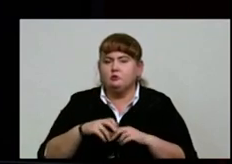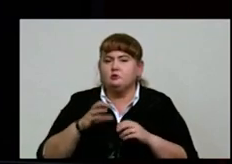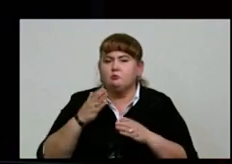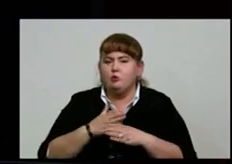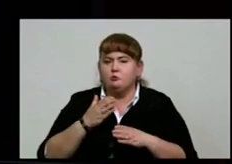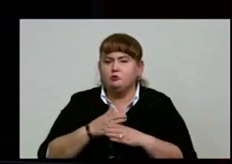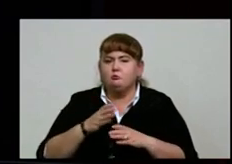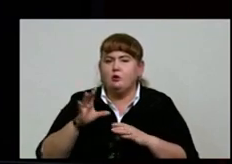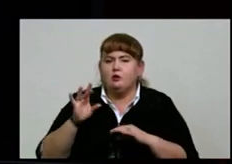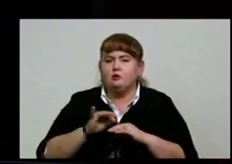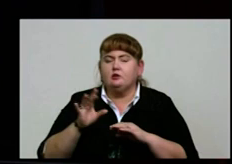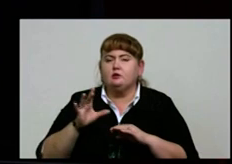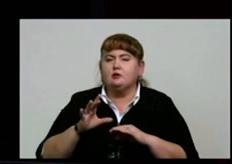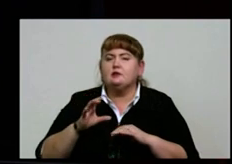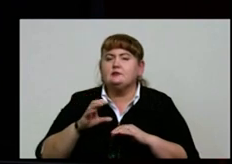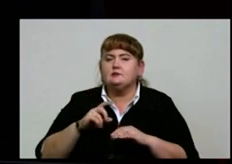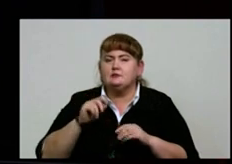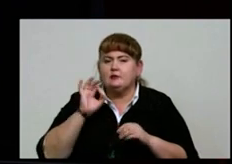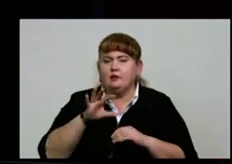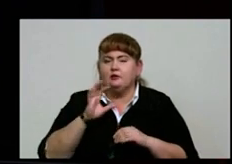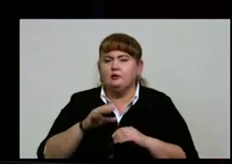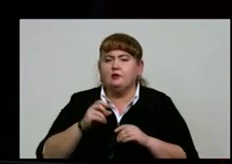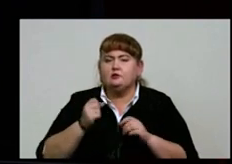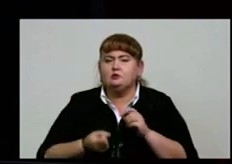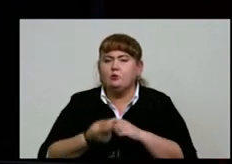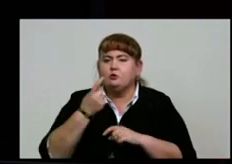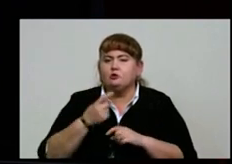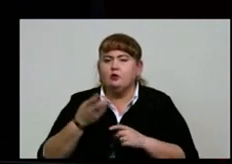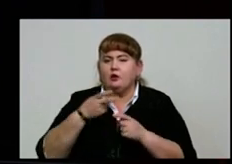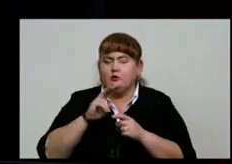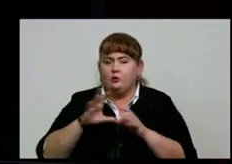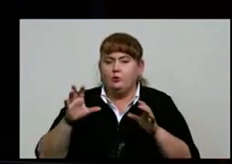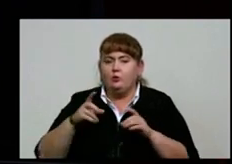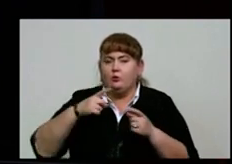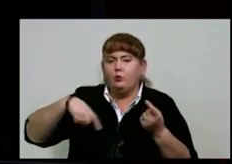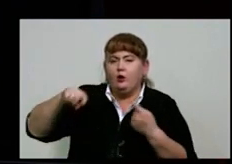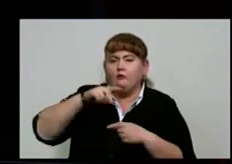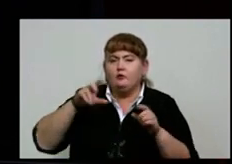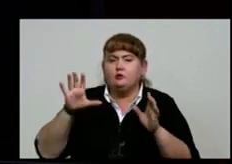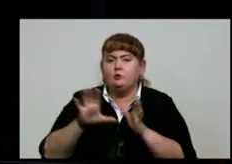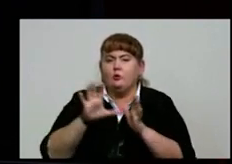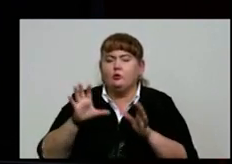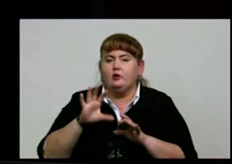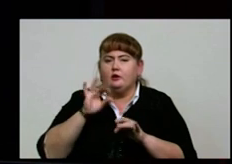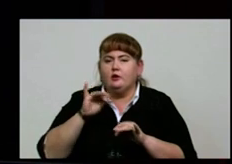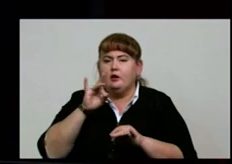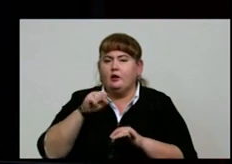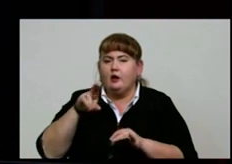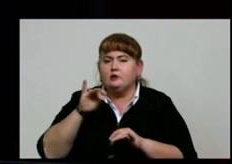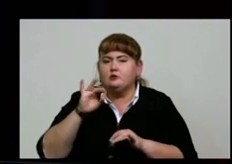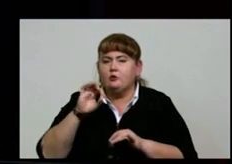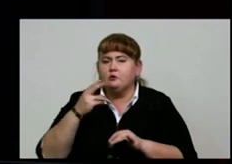стрелки. Источники магнитного поля — это круговые токи в недрах планеты и радиационные